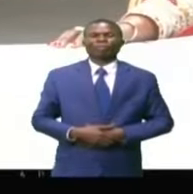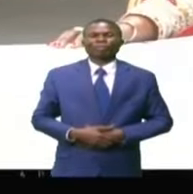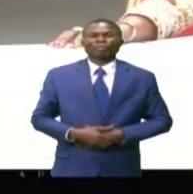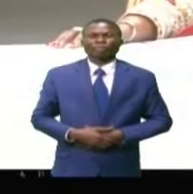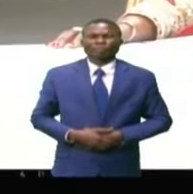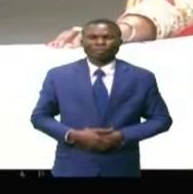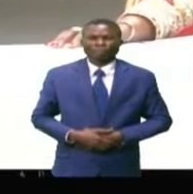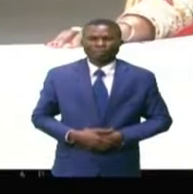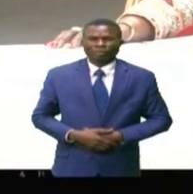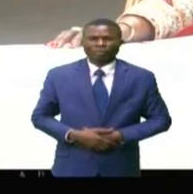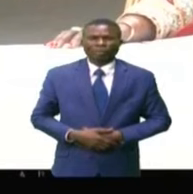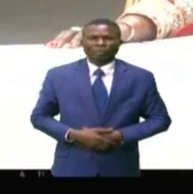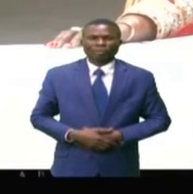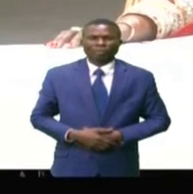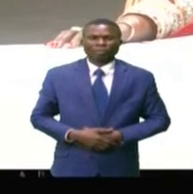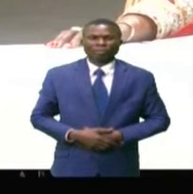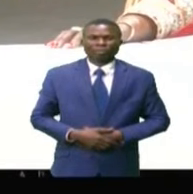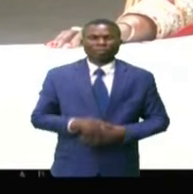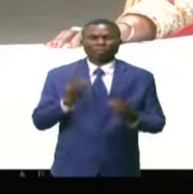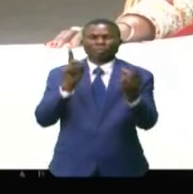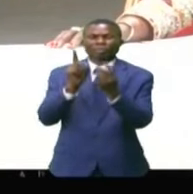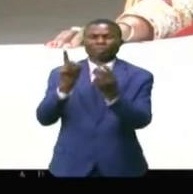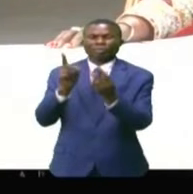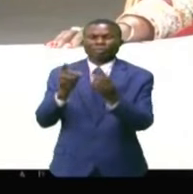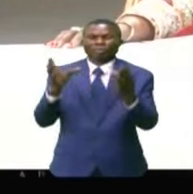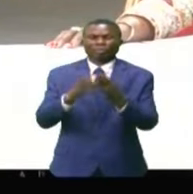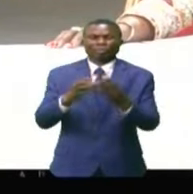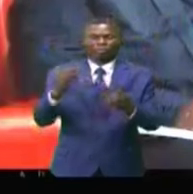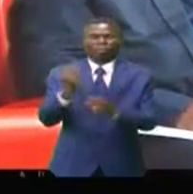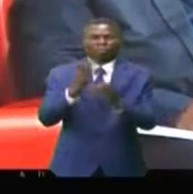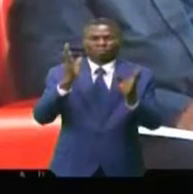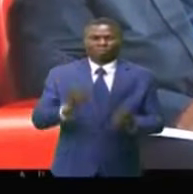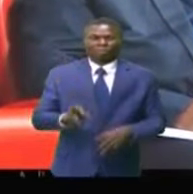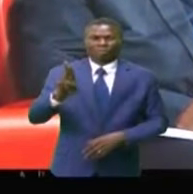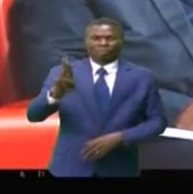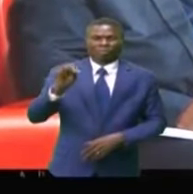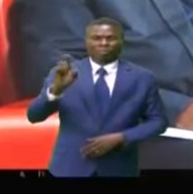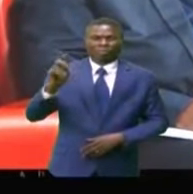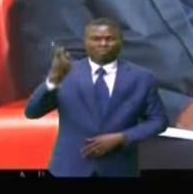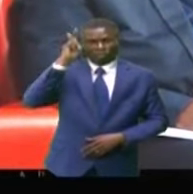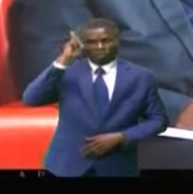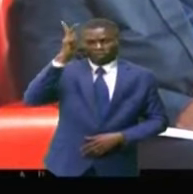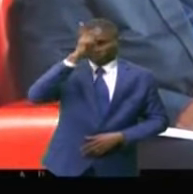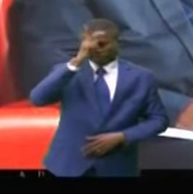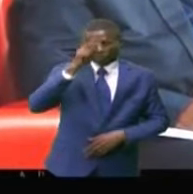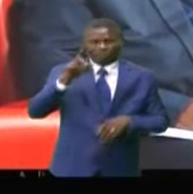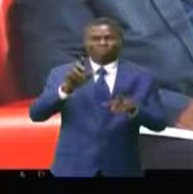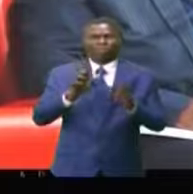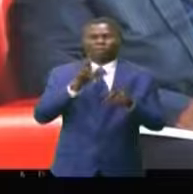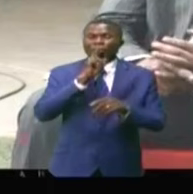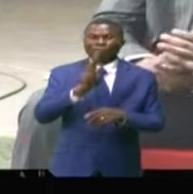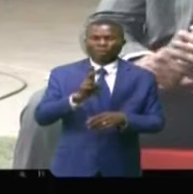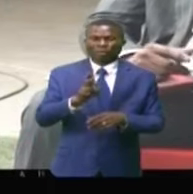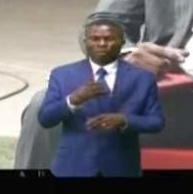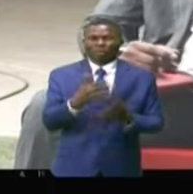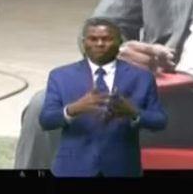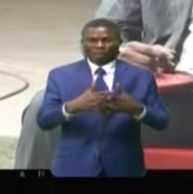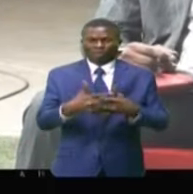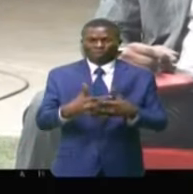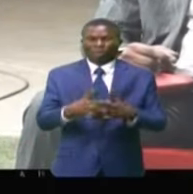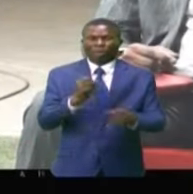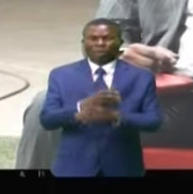du Haut-Katanga où elle a été au contact avec le personnel de la RTNC Haut-Katanga et ses réalités. Matériel